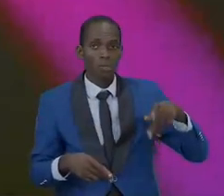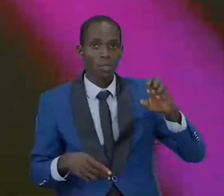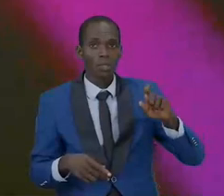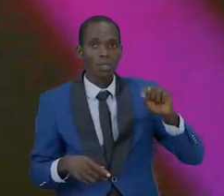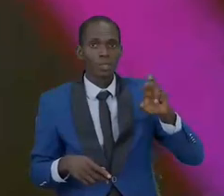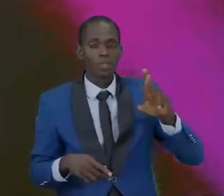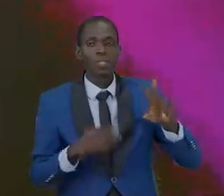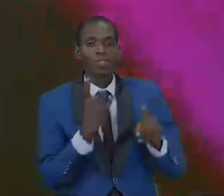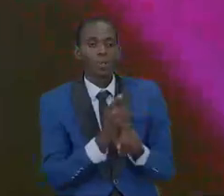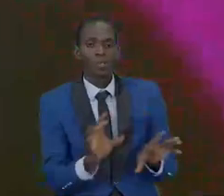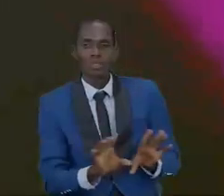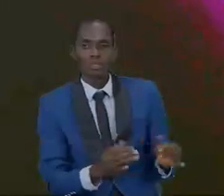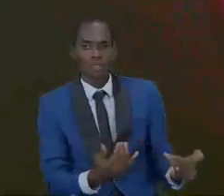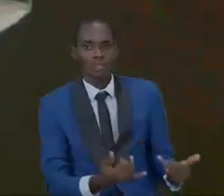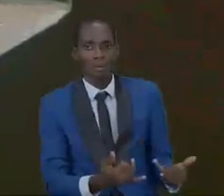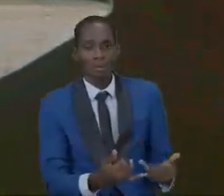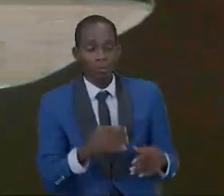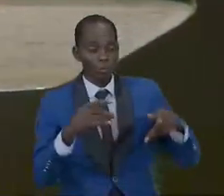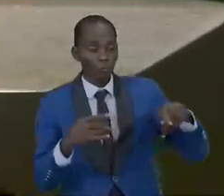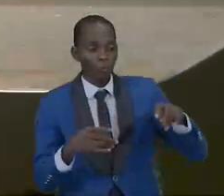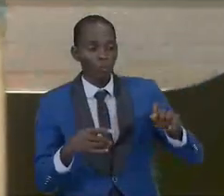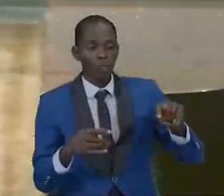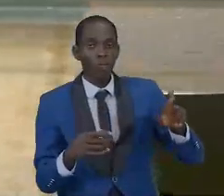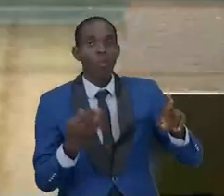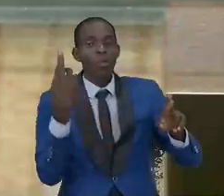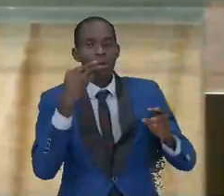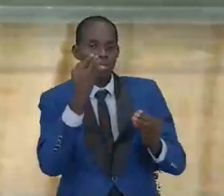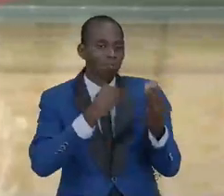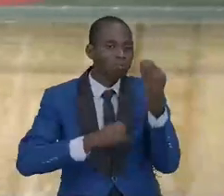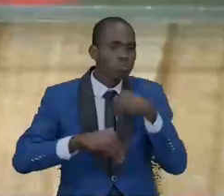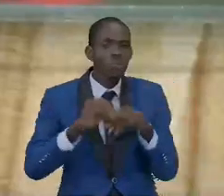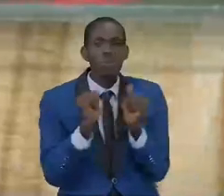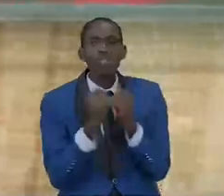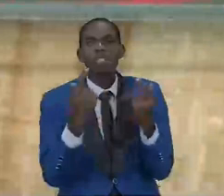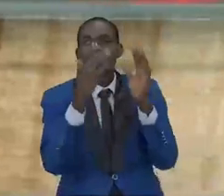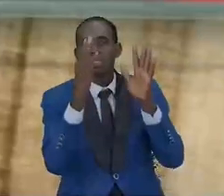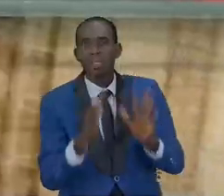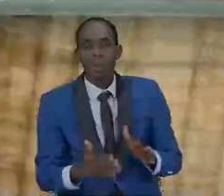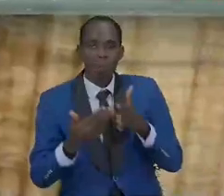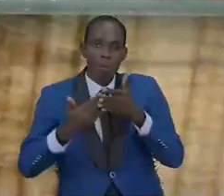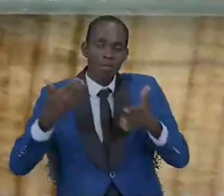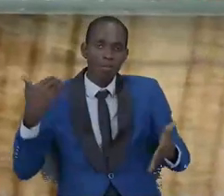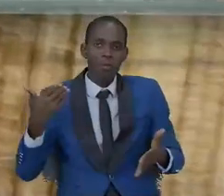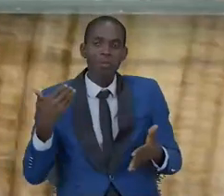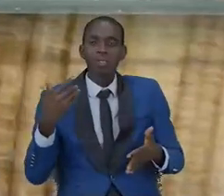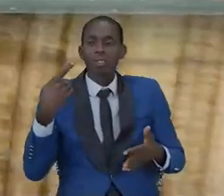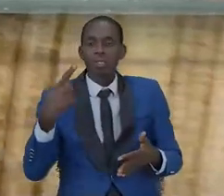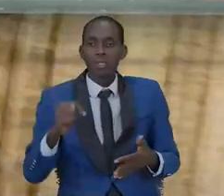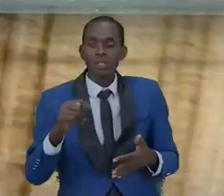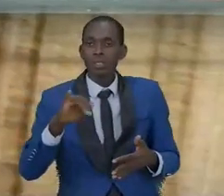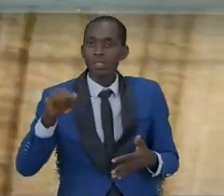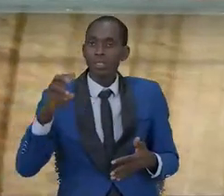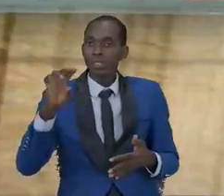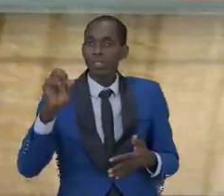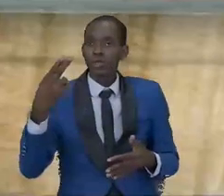à ce que la porte Paul pierre a fait il mangeait avec les païens avant que le gifle de Jérusalem ne vienne là-bas